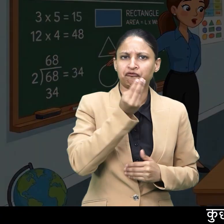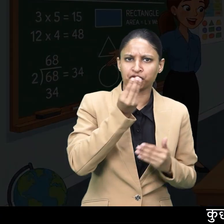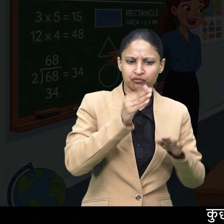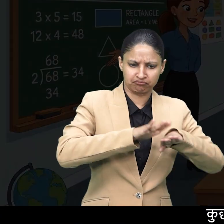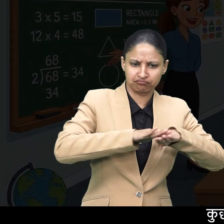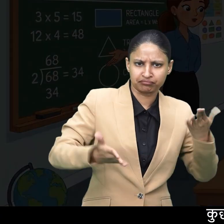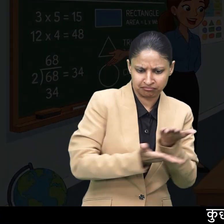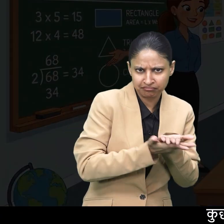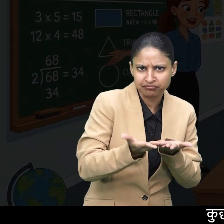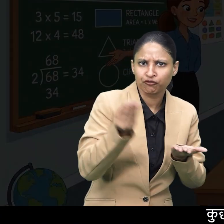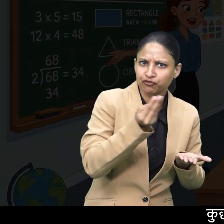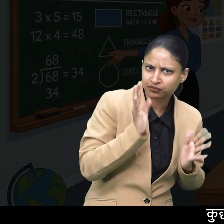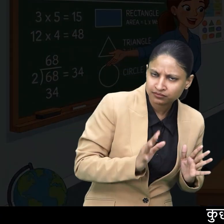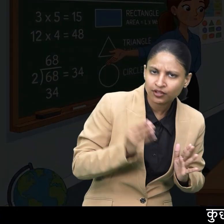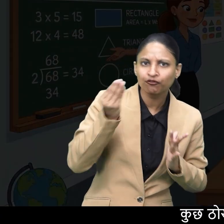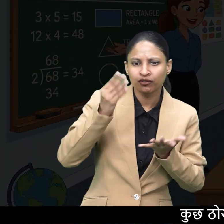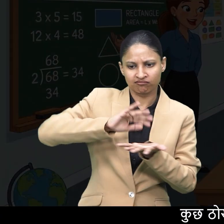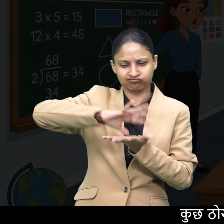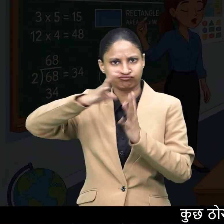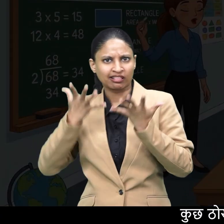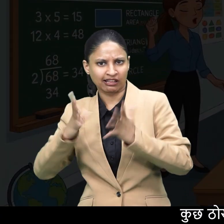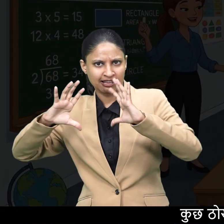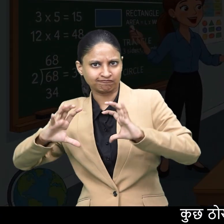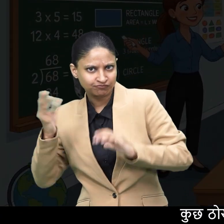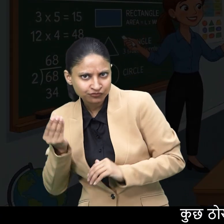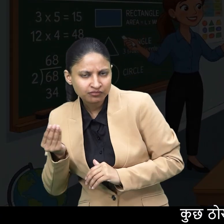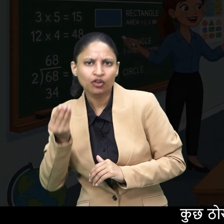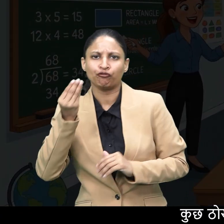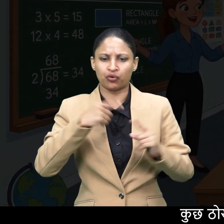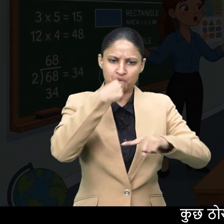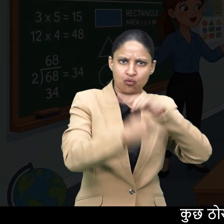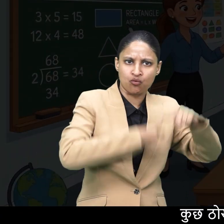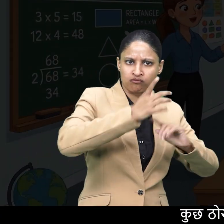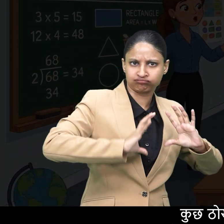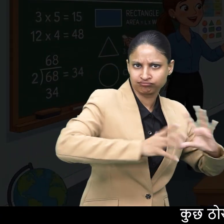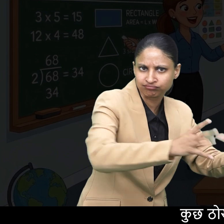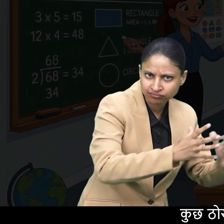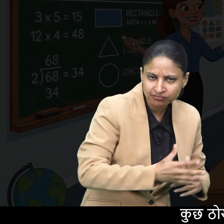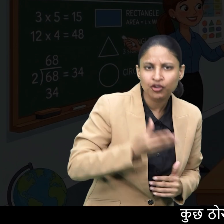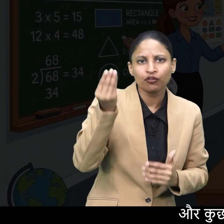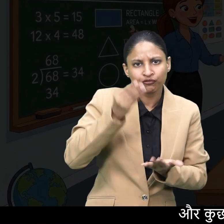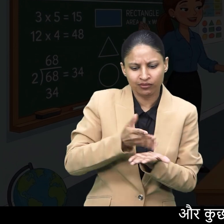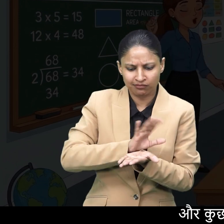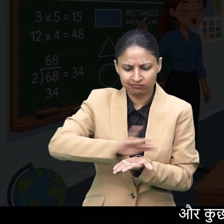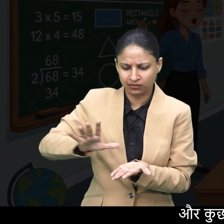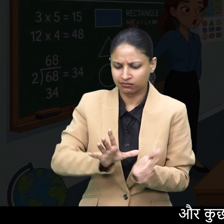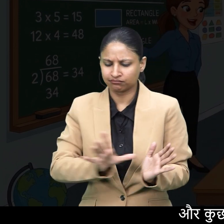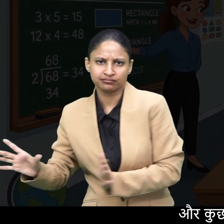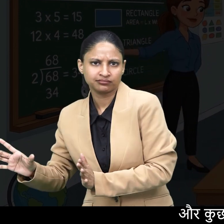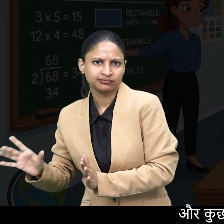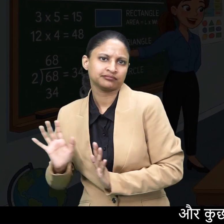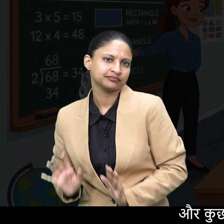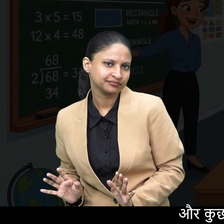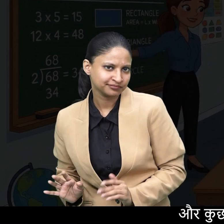कुछ आकार सपाट होते हैं, कुछ ठोस होते हैं, कुछ घूम सकते हैं और कुछ